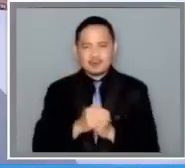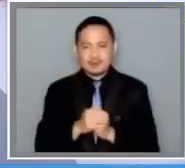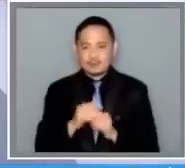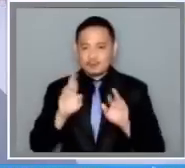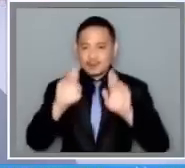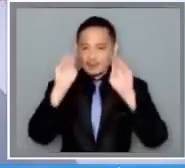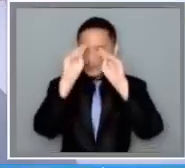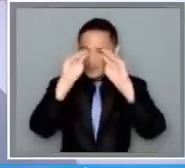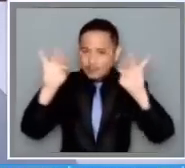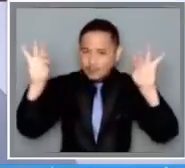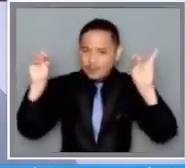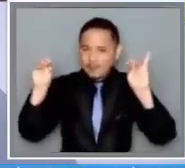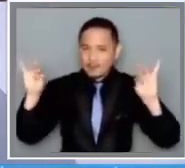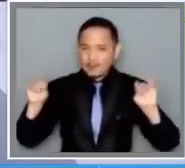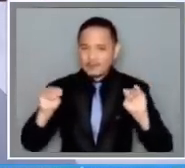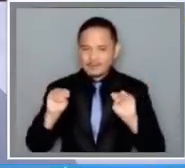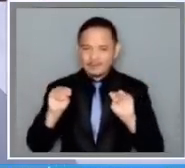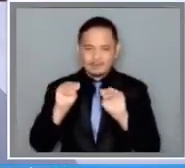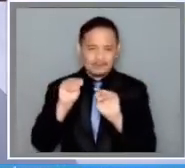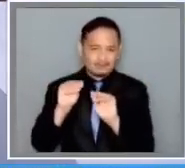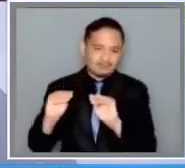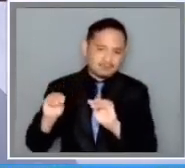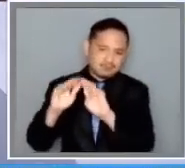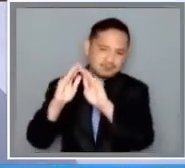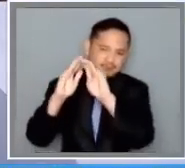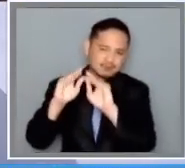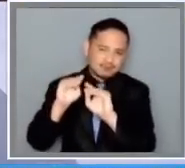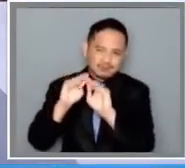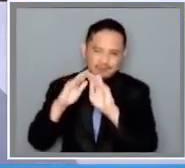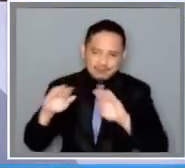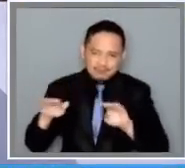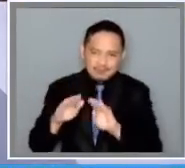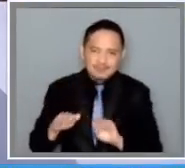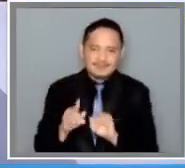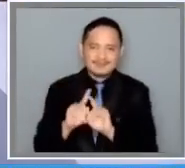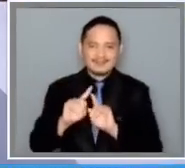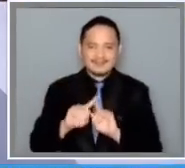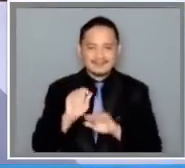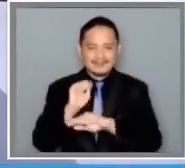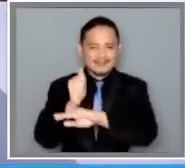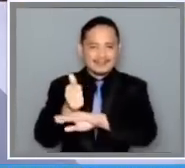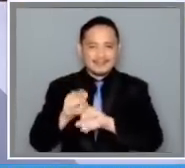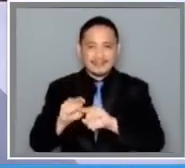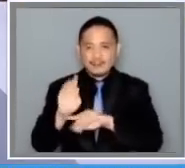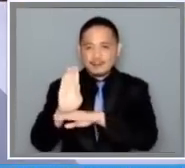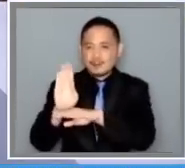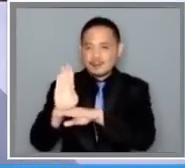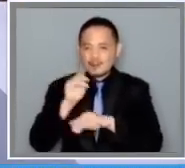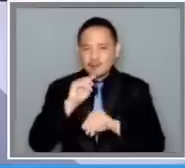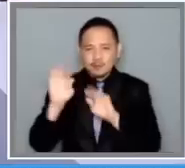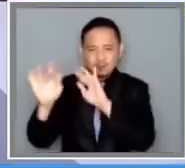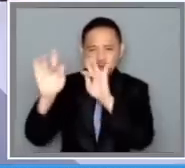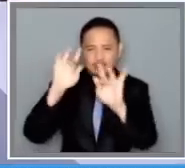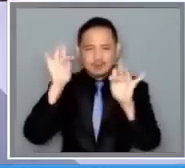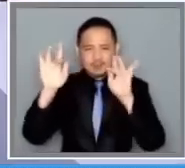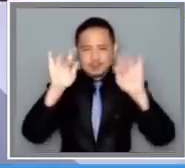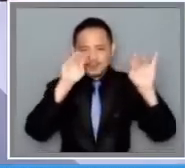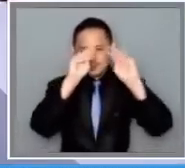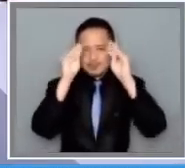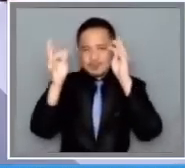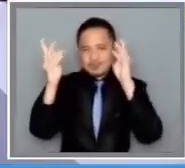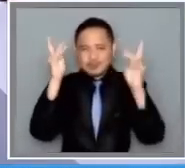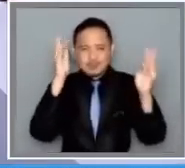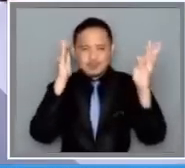ibang establishmento sa bansa. Diba? Ay, ito pala. Diba? Kita mo? Oo, yung 88 nila. Tulad ng